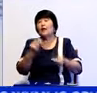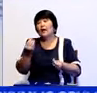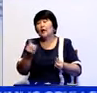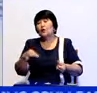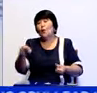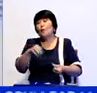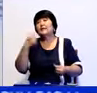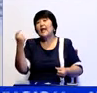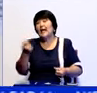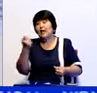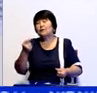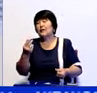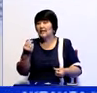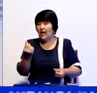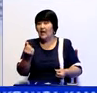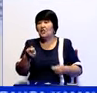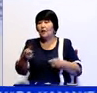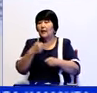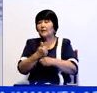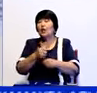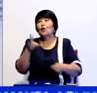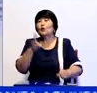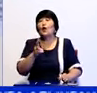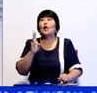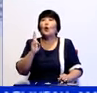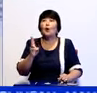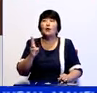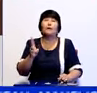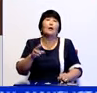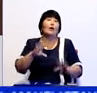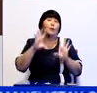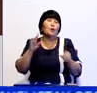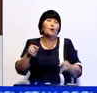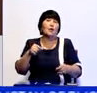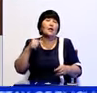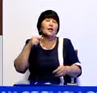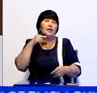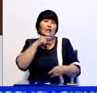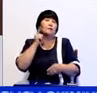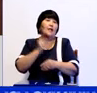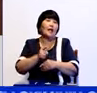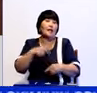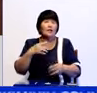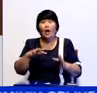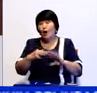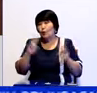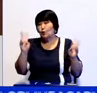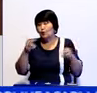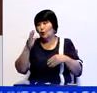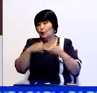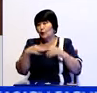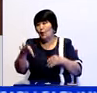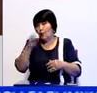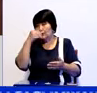облыстық экономика және қаржы басқармасының басшысы Нұрғали Қордабай мүлдем тыйым салынғанын жеткізді. Сондай қауылдық клуб салуға